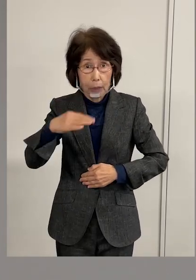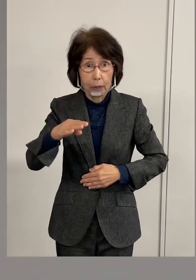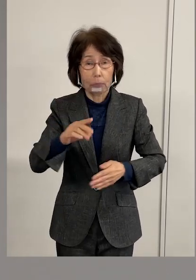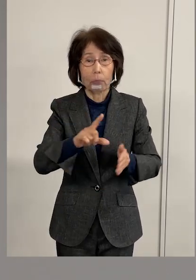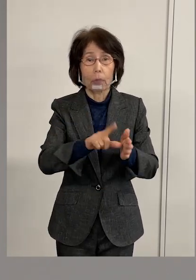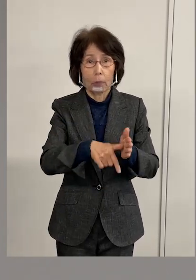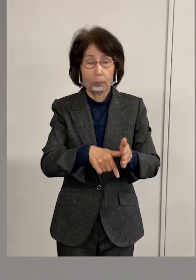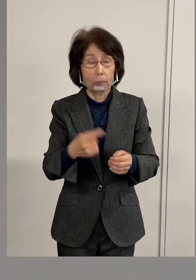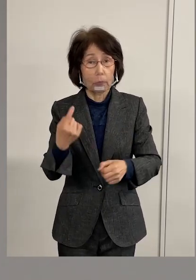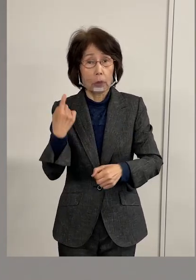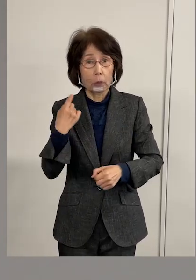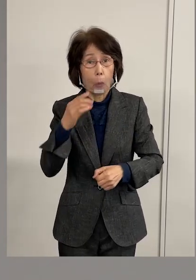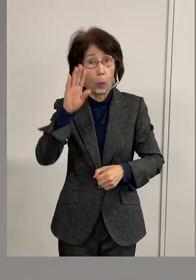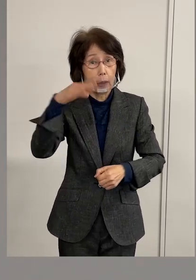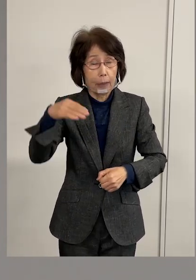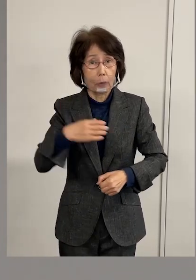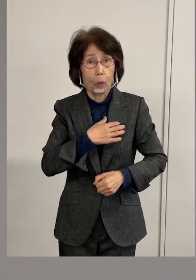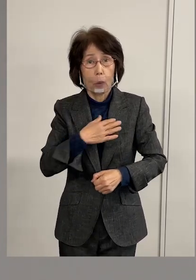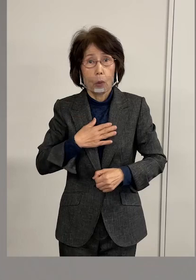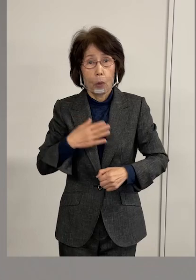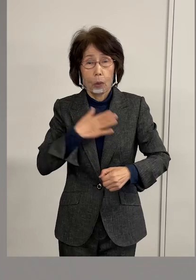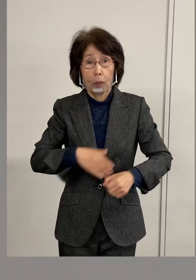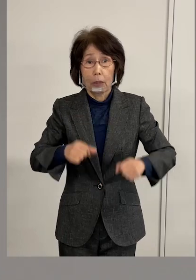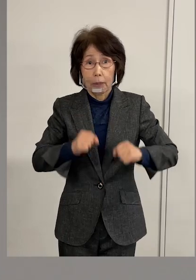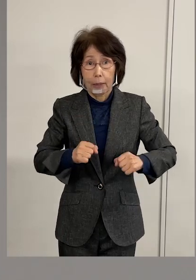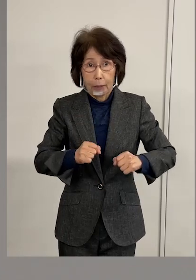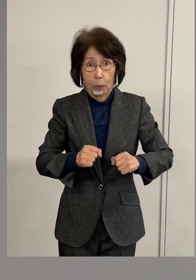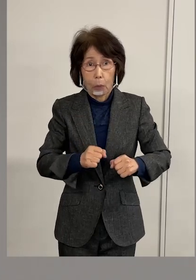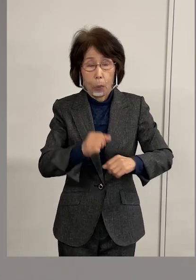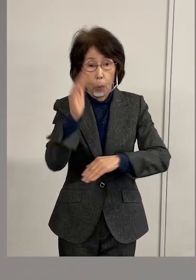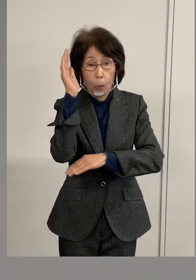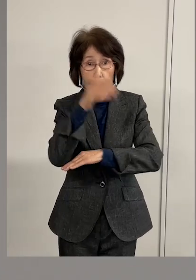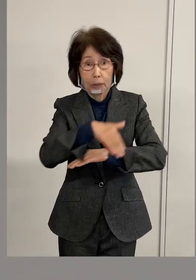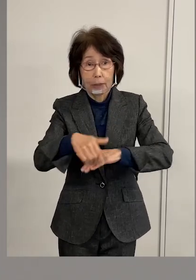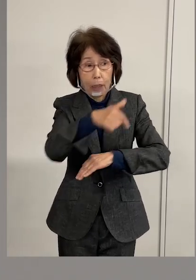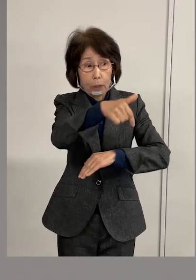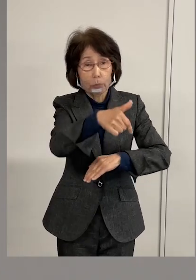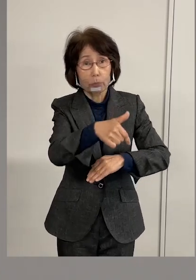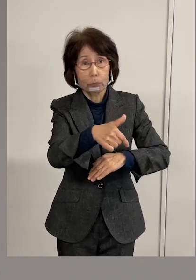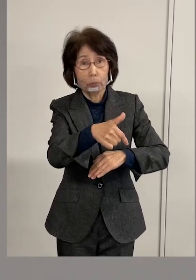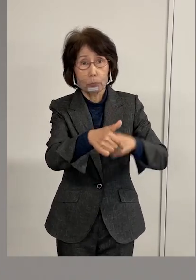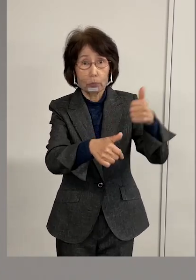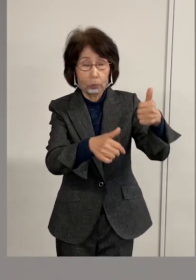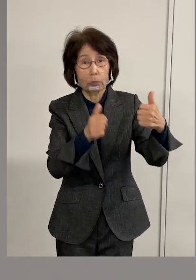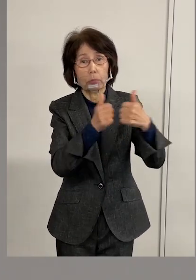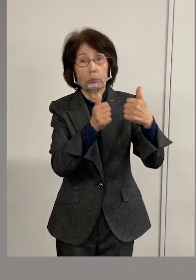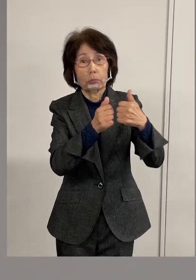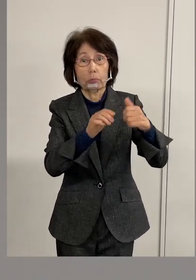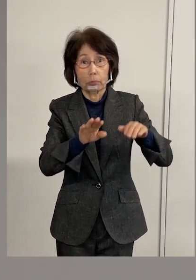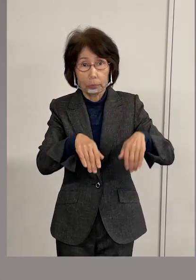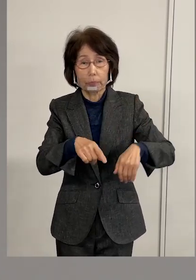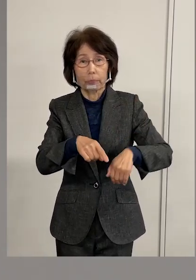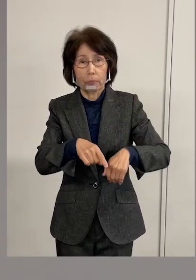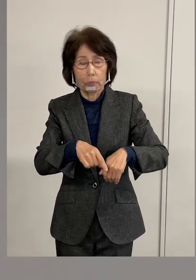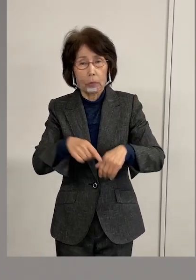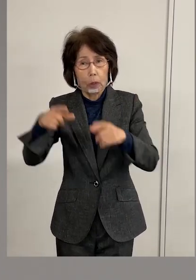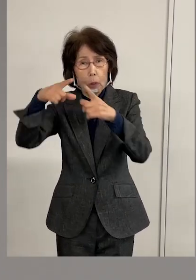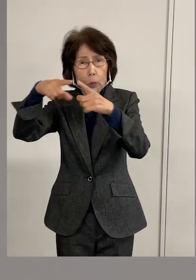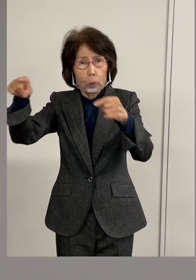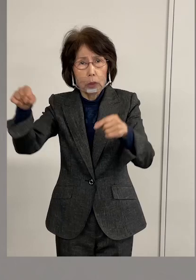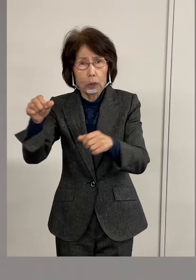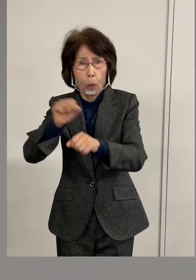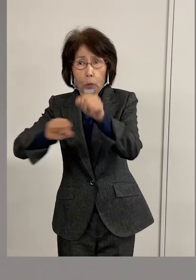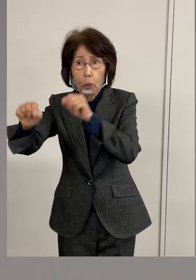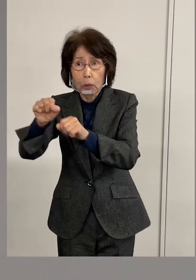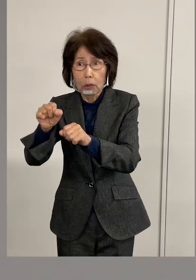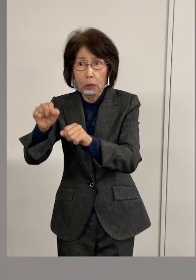日、県の健康政策部の家康部長と話す機会がありましたが、国、それから国の動向を踏まえて県も考え